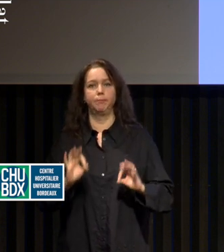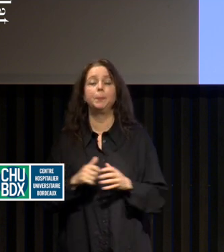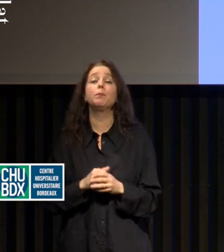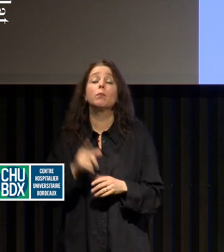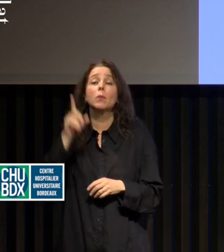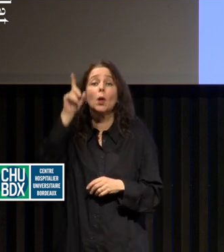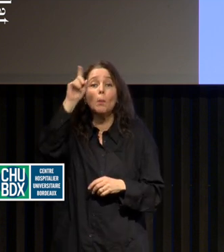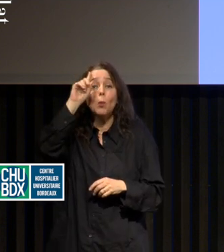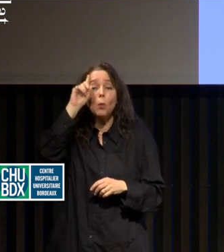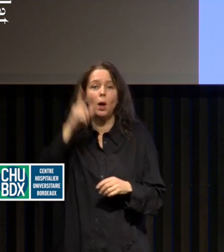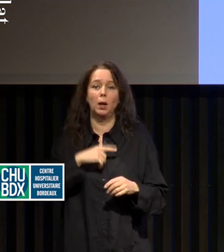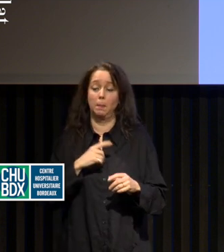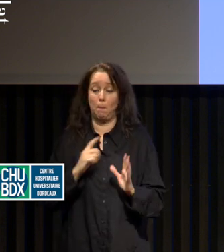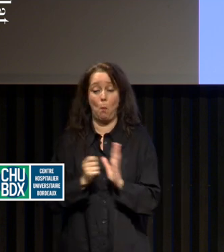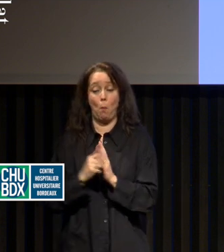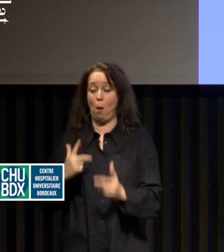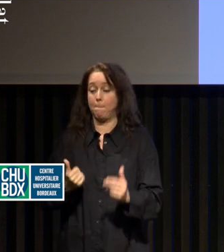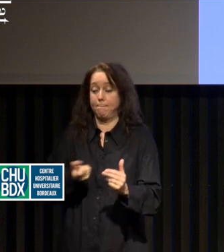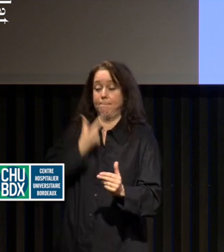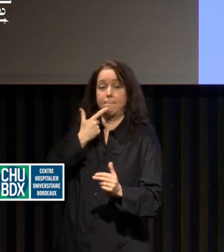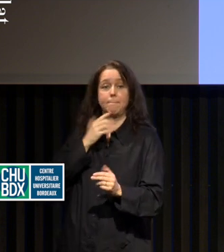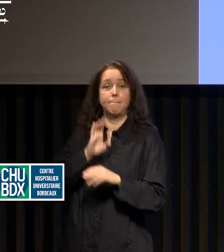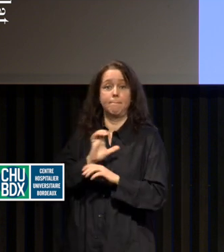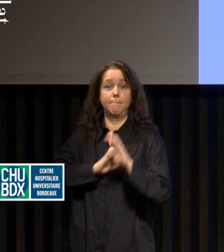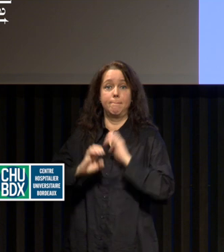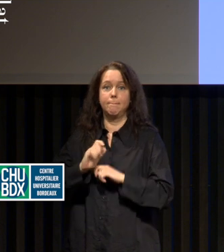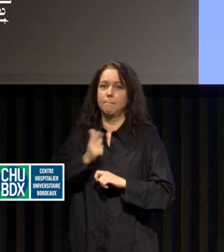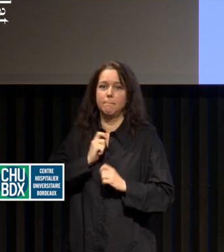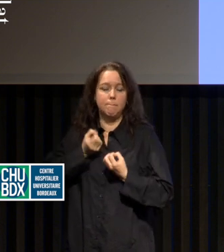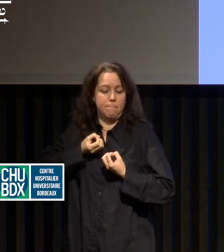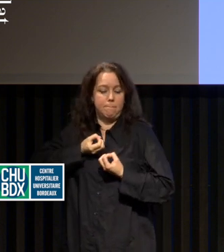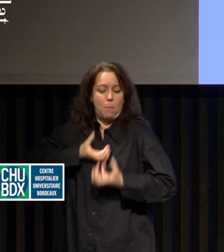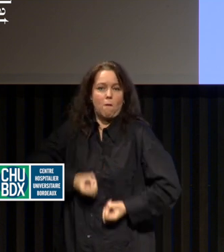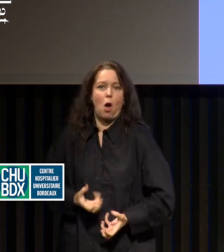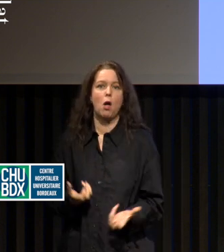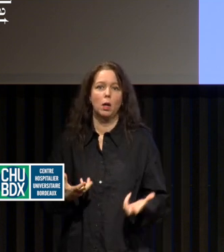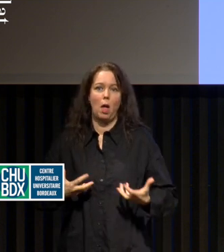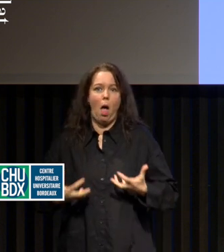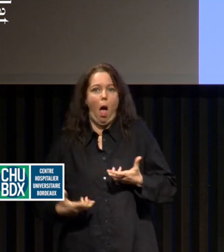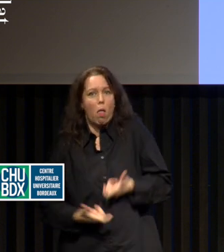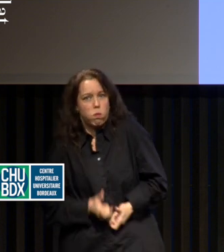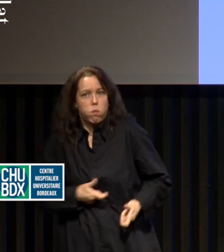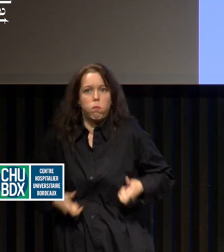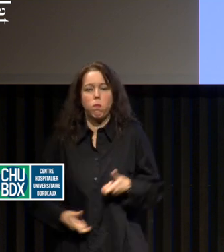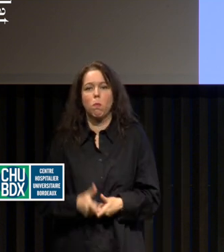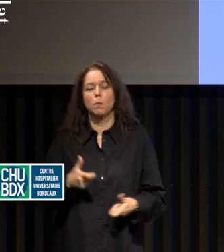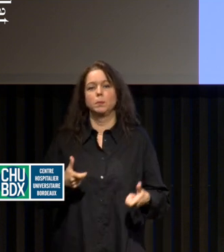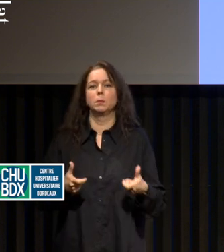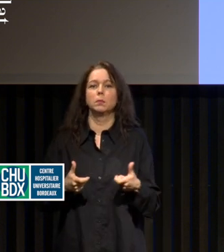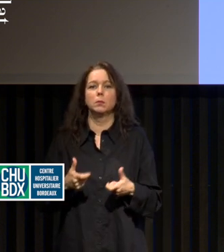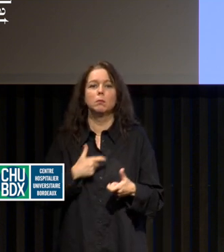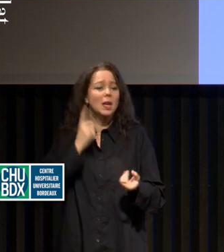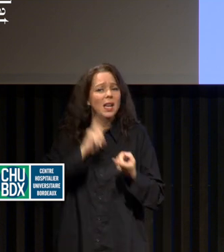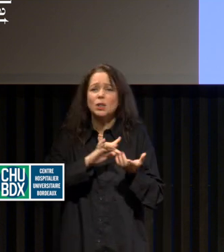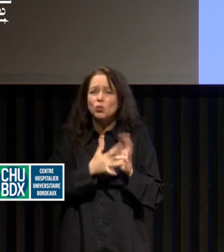fois, à chaque cure d'antibiotiques, ça va avoir un impact dévastateur sur votre microbiote intestinal, mais sur votre microbiote cutané,